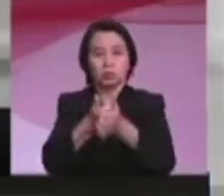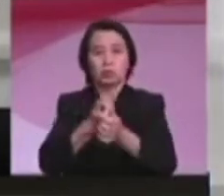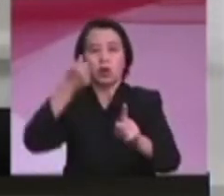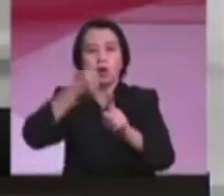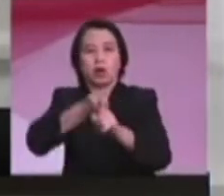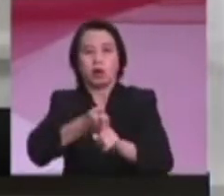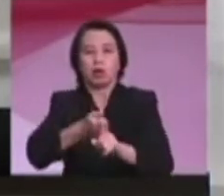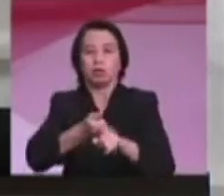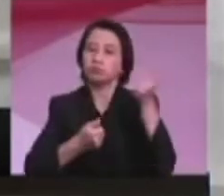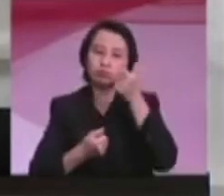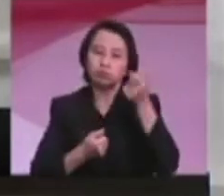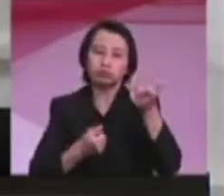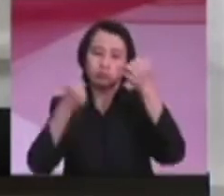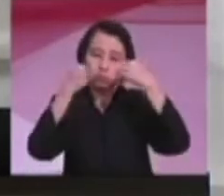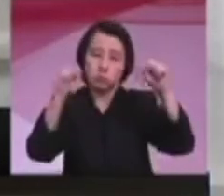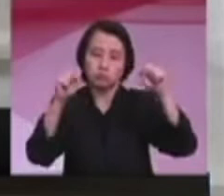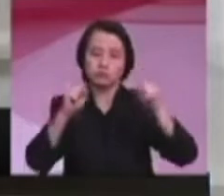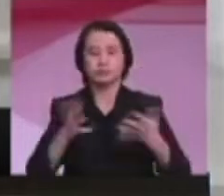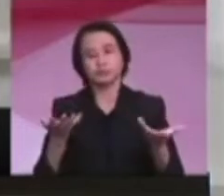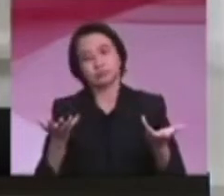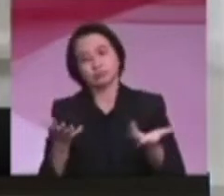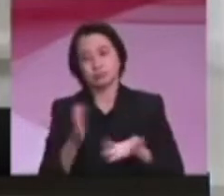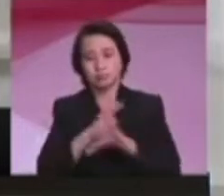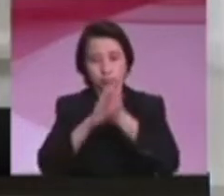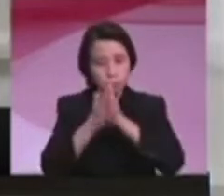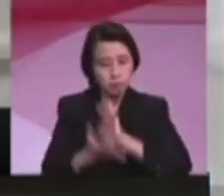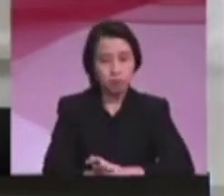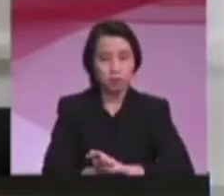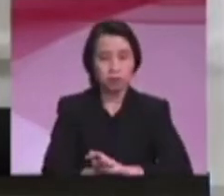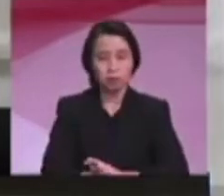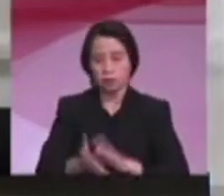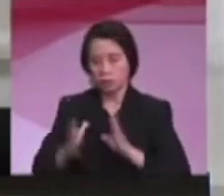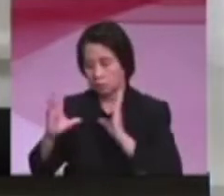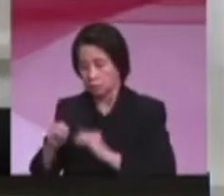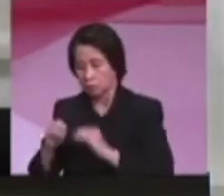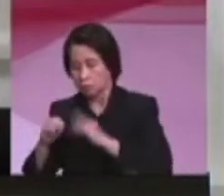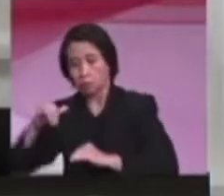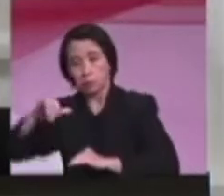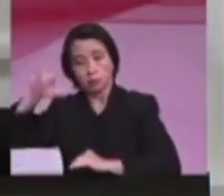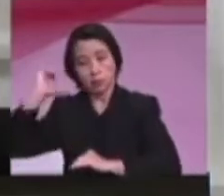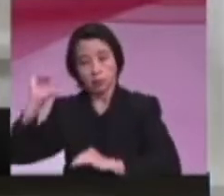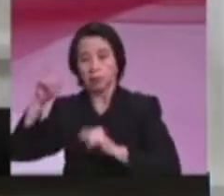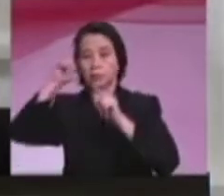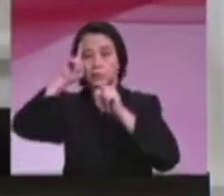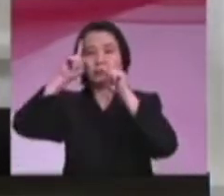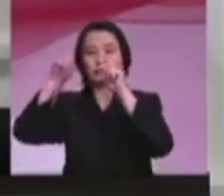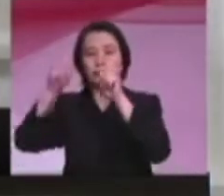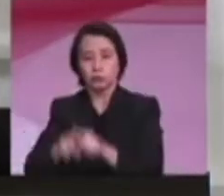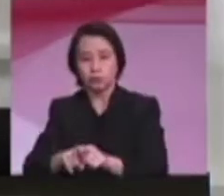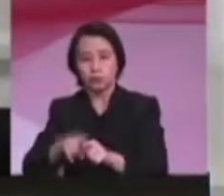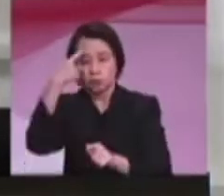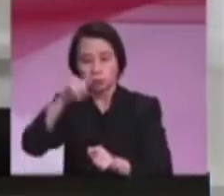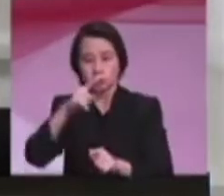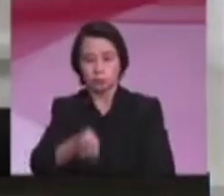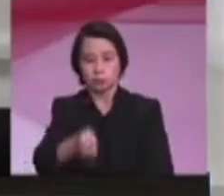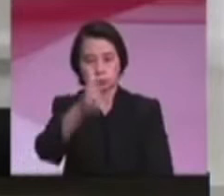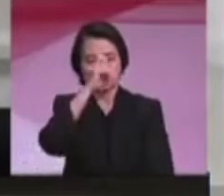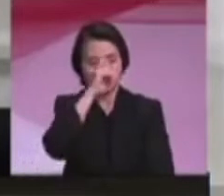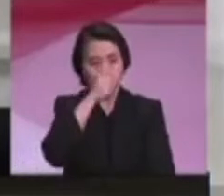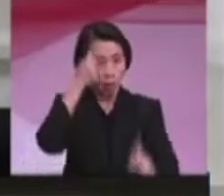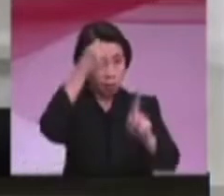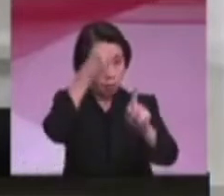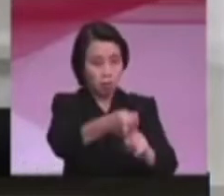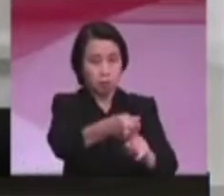ini. Sehubungan dengan itu, sidang khas malam bersetuju untuk menguatkuasakan arahan